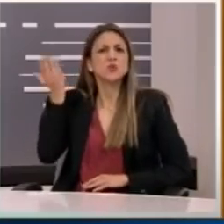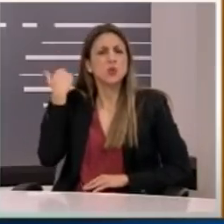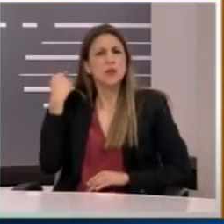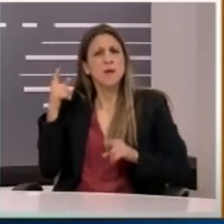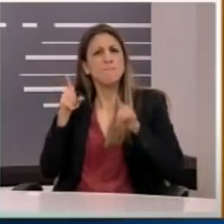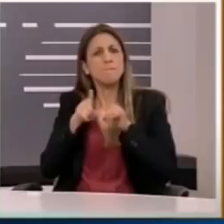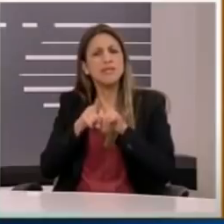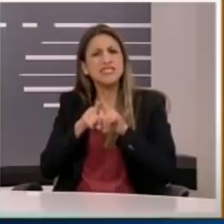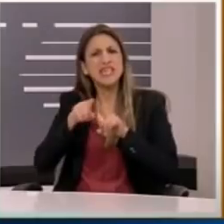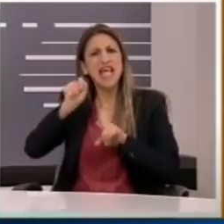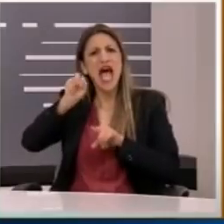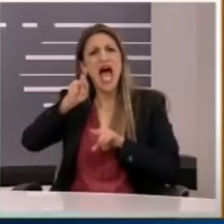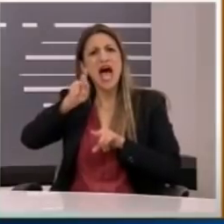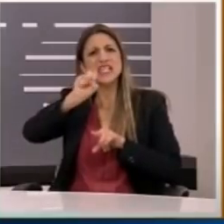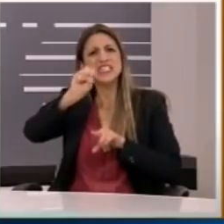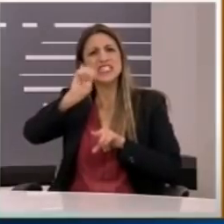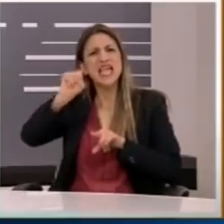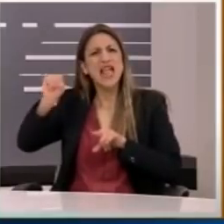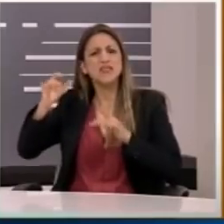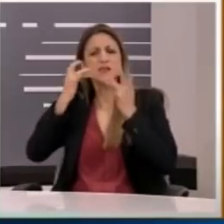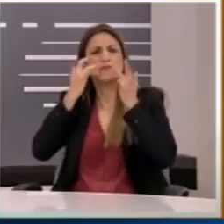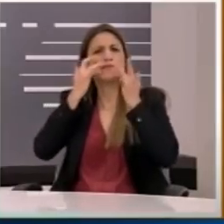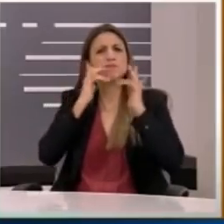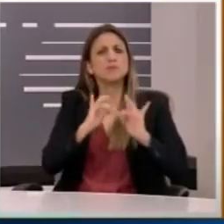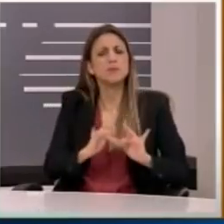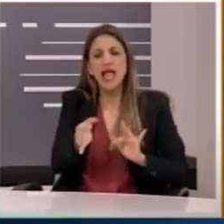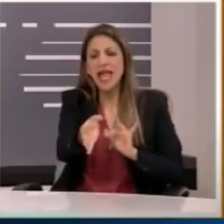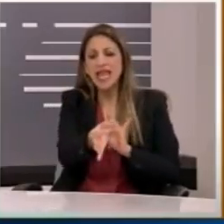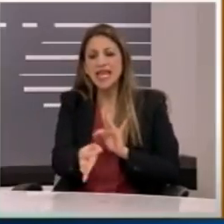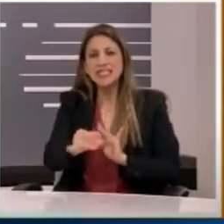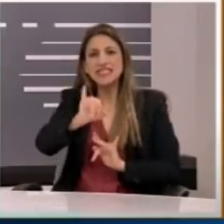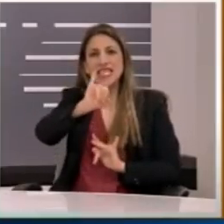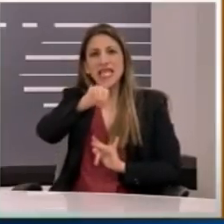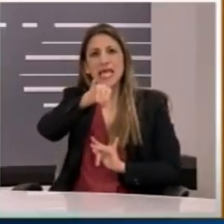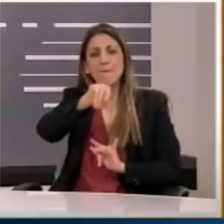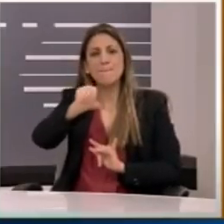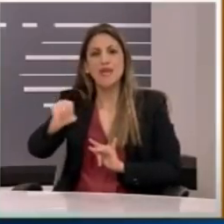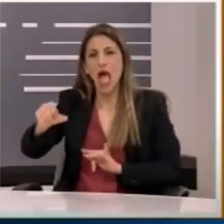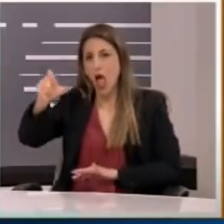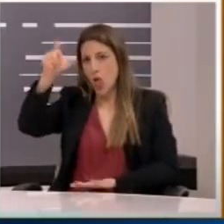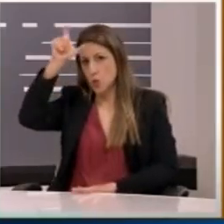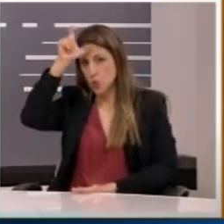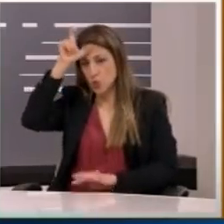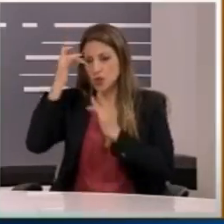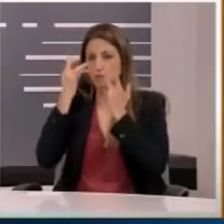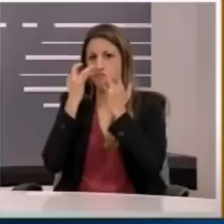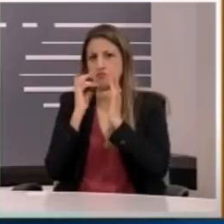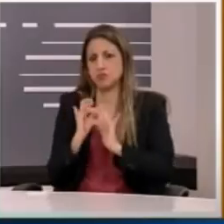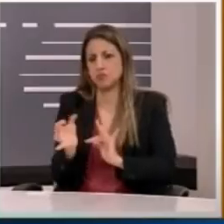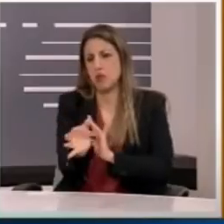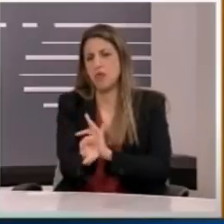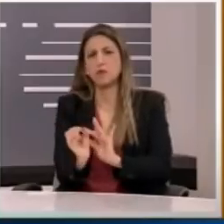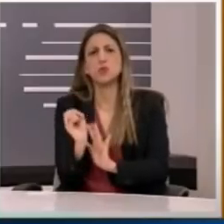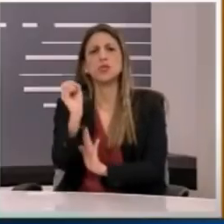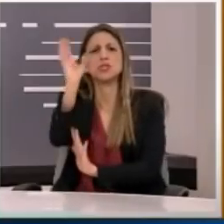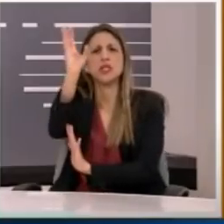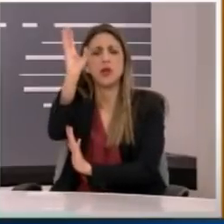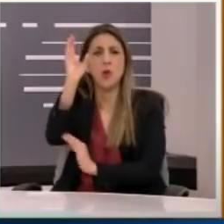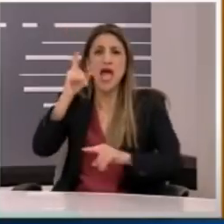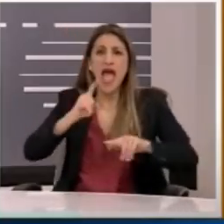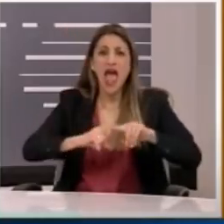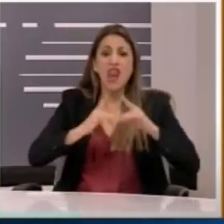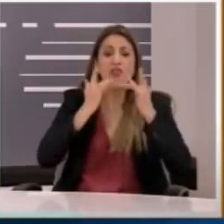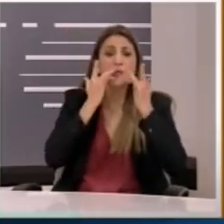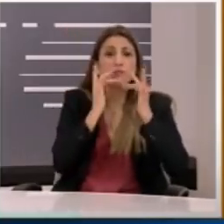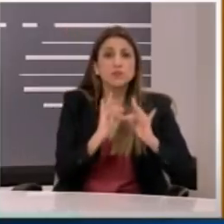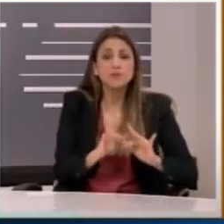και φύγανε, οι μεν Τούρκοι φύγανε από ελληνικό έδαφος, από ξένο δηλαδή για αυτούς έδαφος, η Ελλάδα